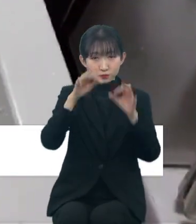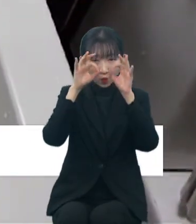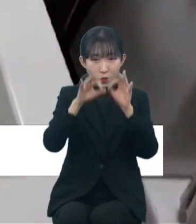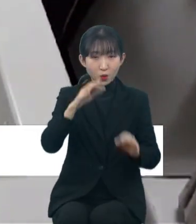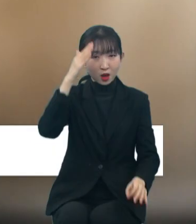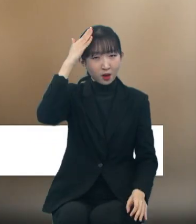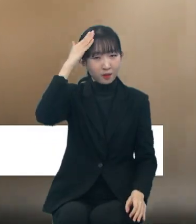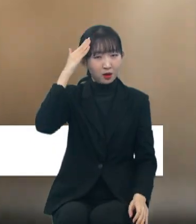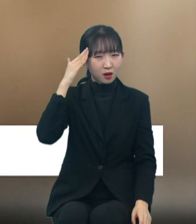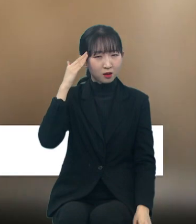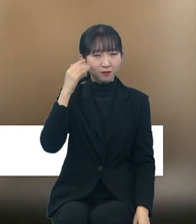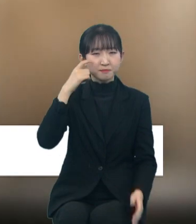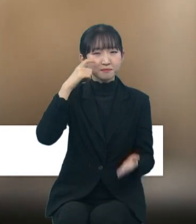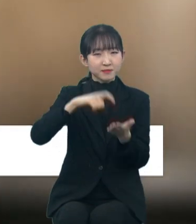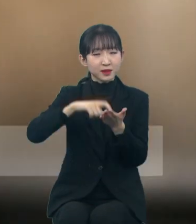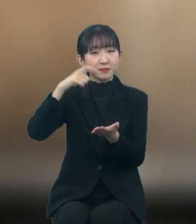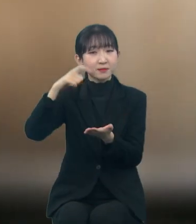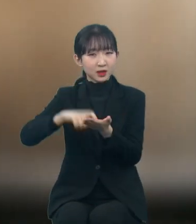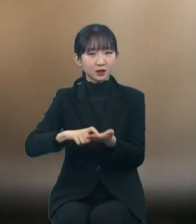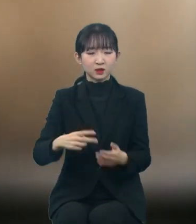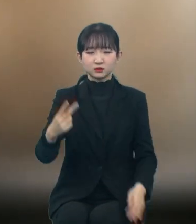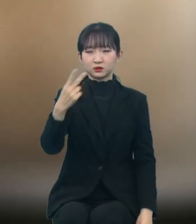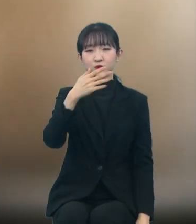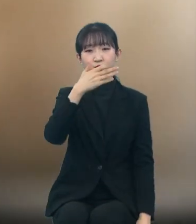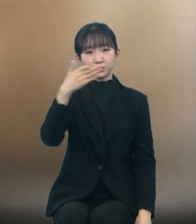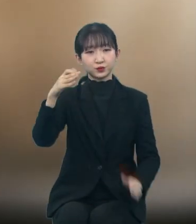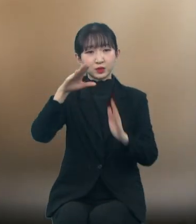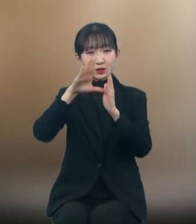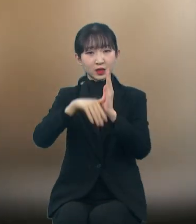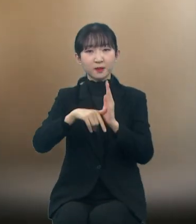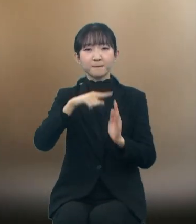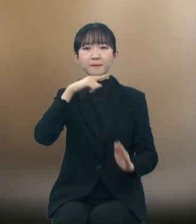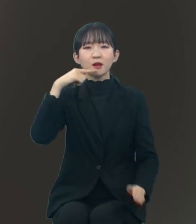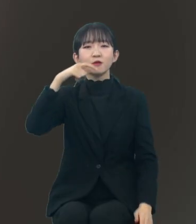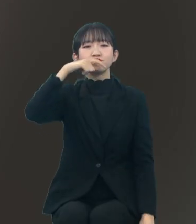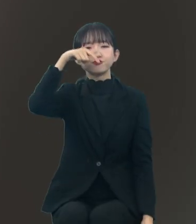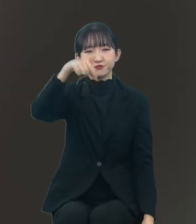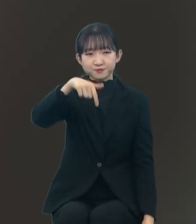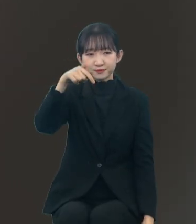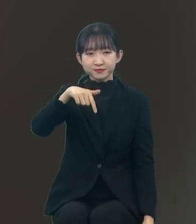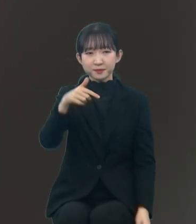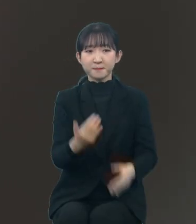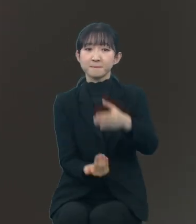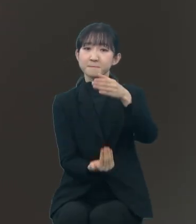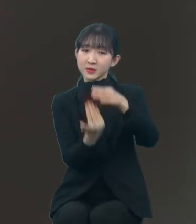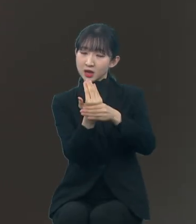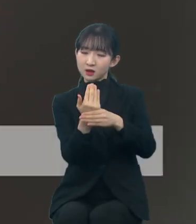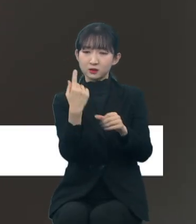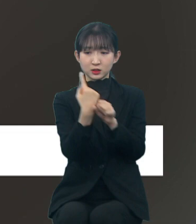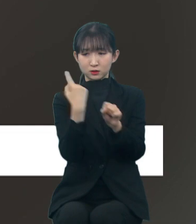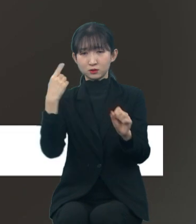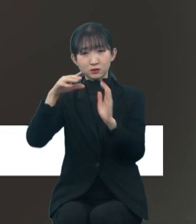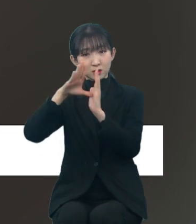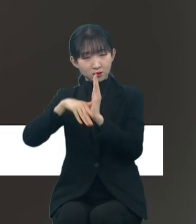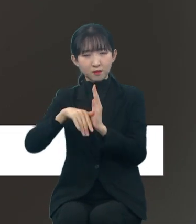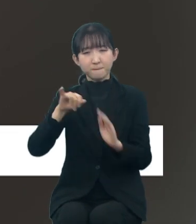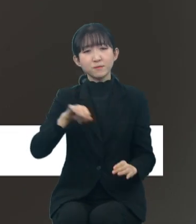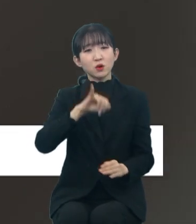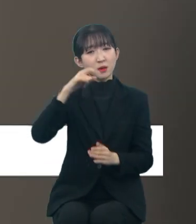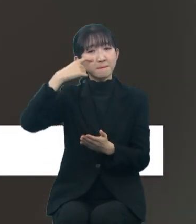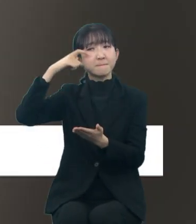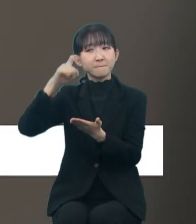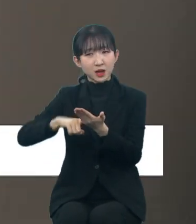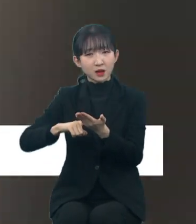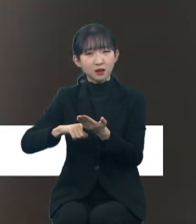쏟아집니다. 지난 2019년에 발생한 붉은 수돗물 사태. 지난해에는 수돗물에서 유충이 발견돼